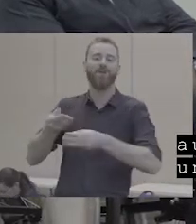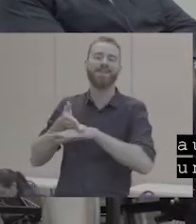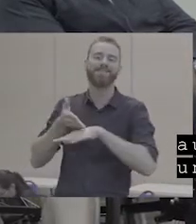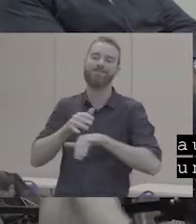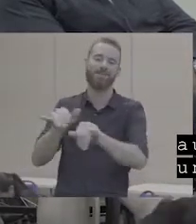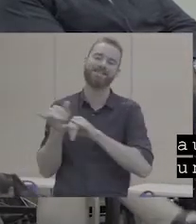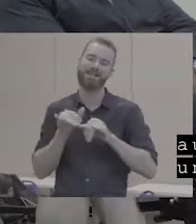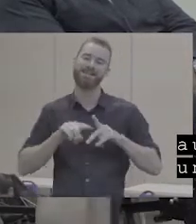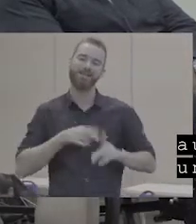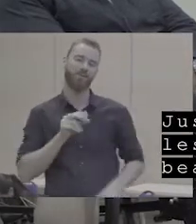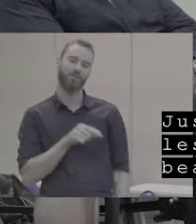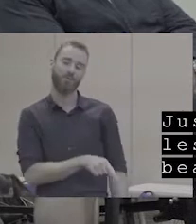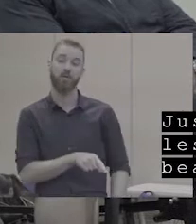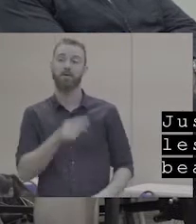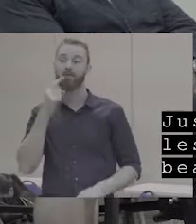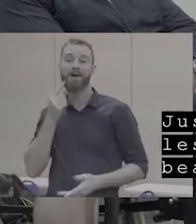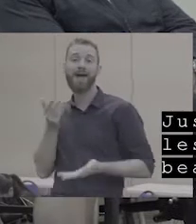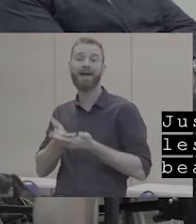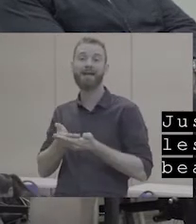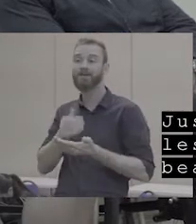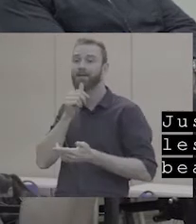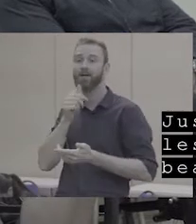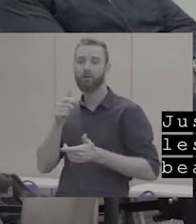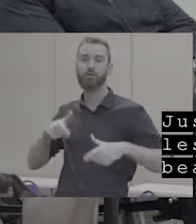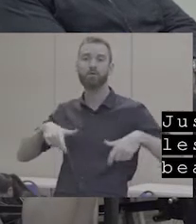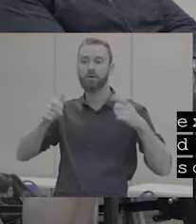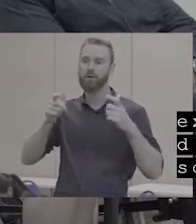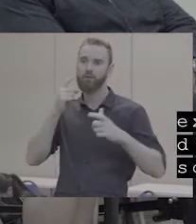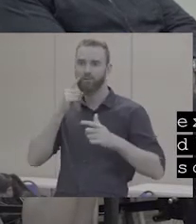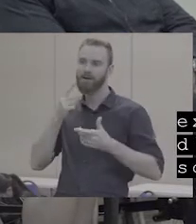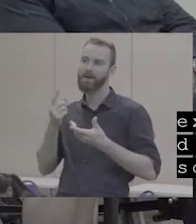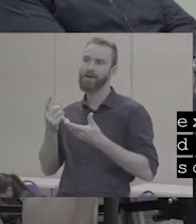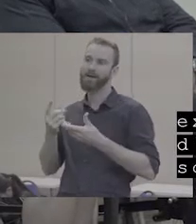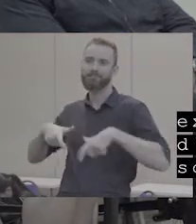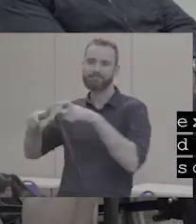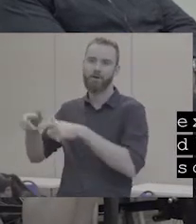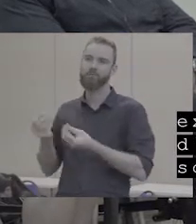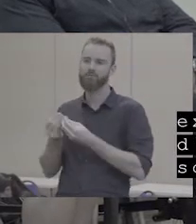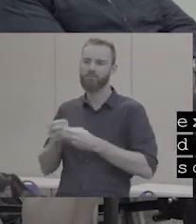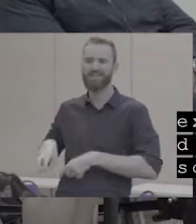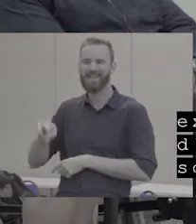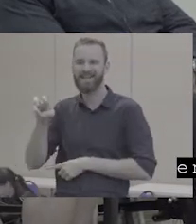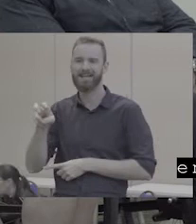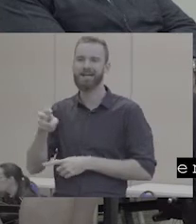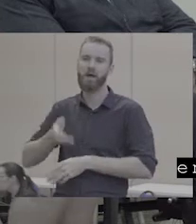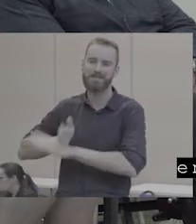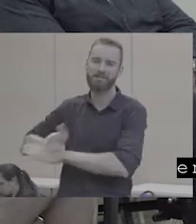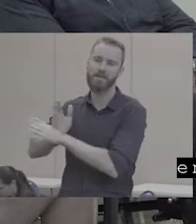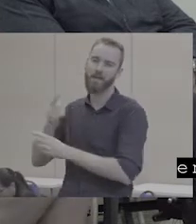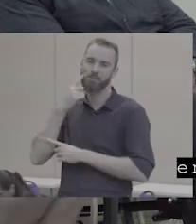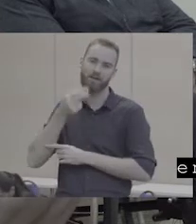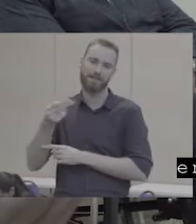l'accessibilité universelle. Juste en s'en venant, on regarde les bâtiments, donc beaucoup d'escaliers extérieurs, beaucoup d'obstacles aux personnes qui sont en situation